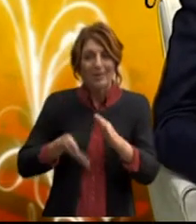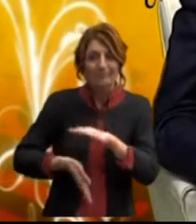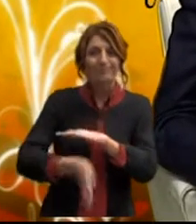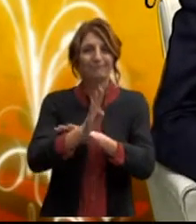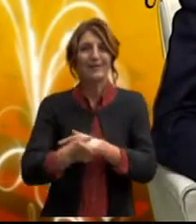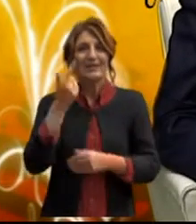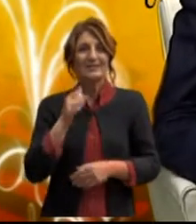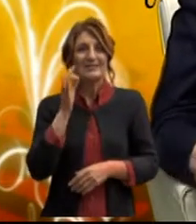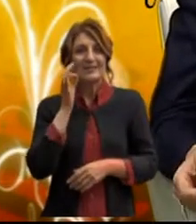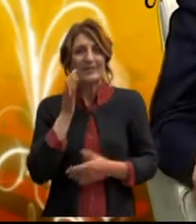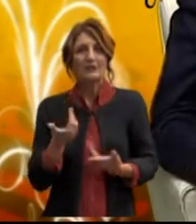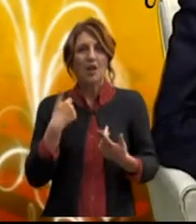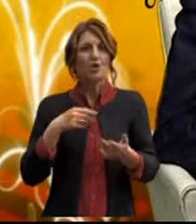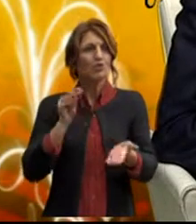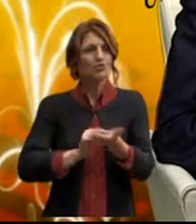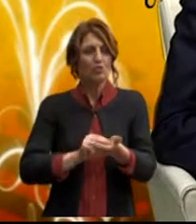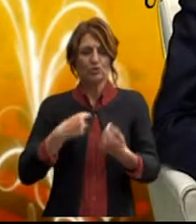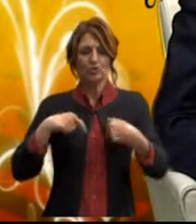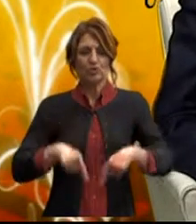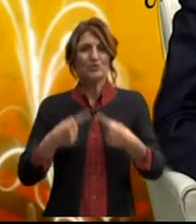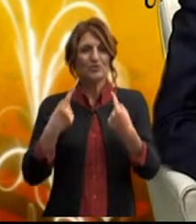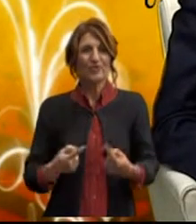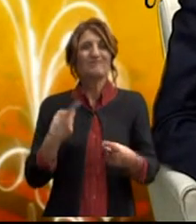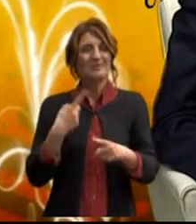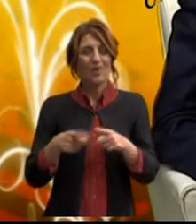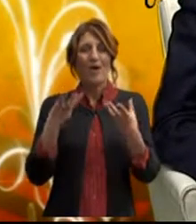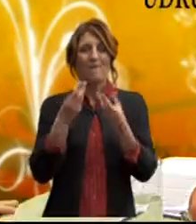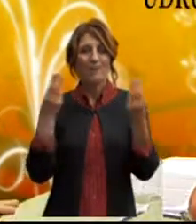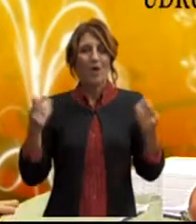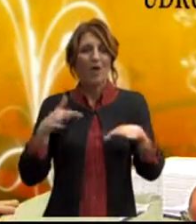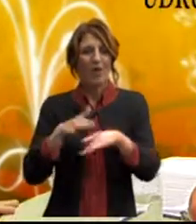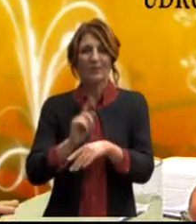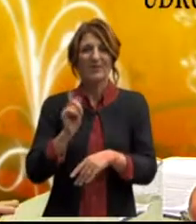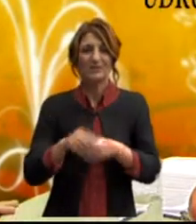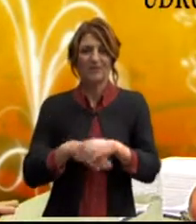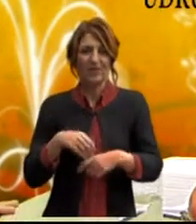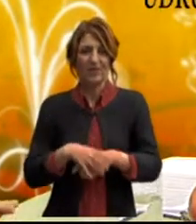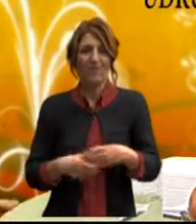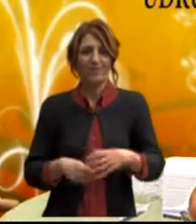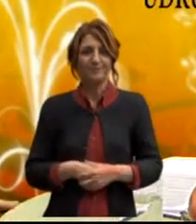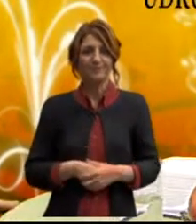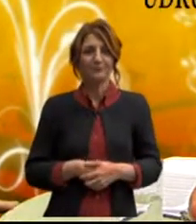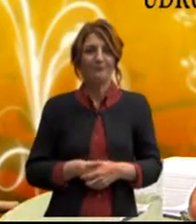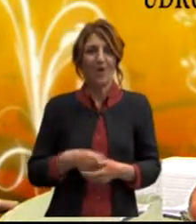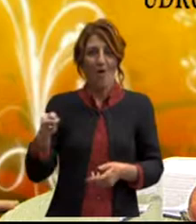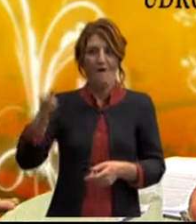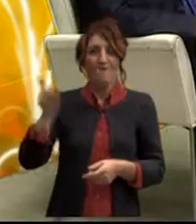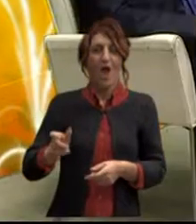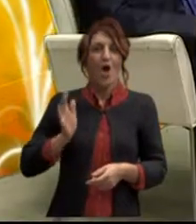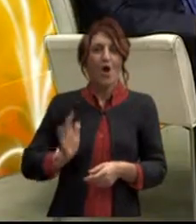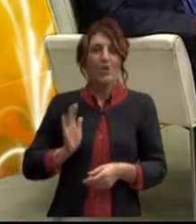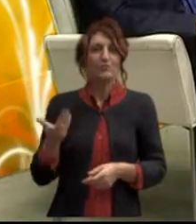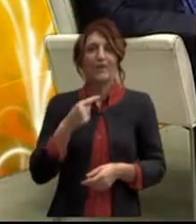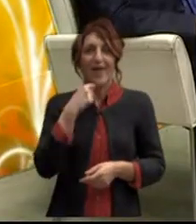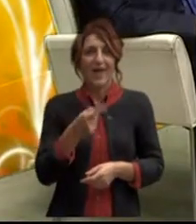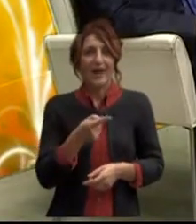onda naravno da su mnogi ljudi nezadovoljni. Znate li šta mi je rekla ta gospođa koja da. Vas je jako pohvalila? Da. Ja